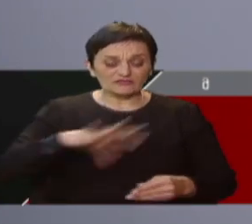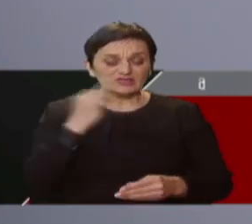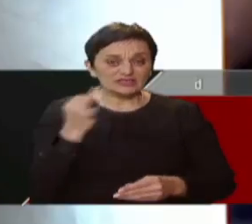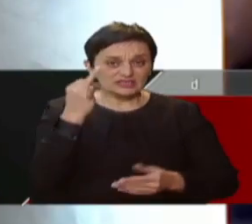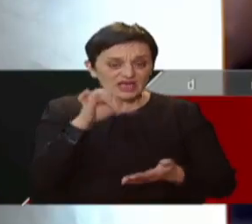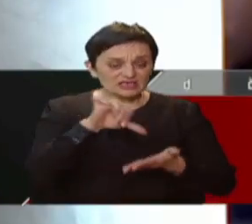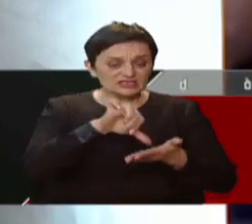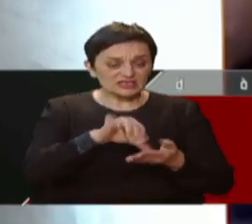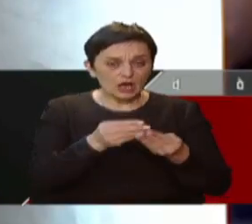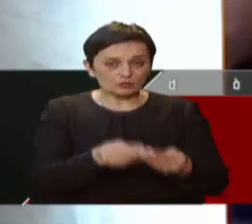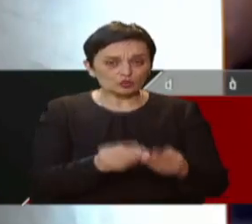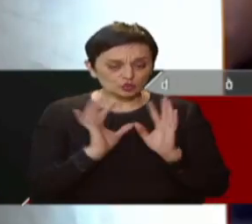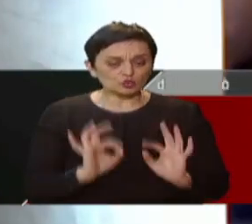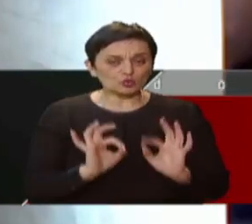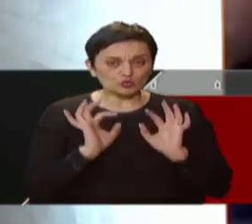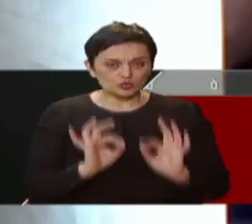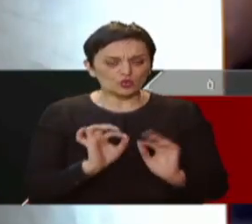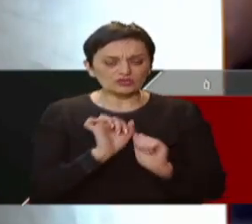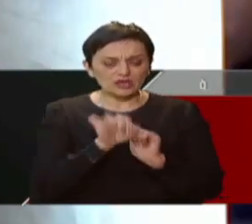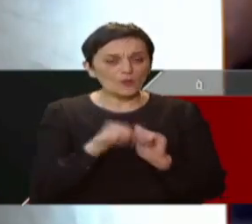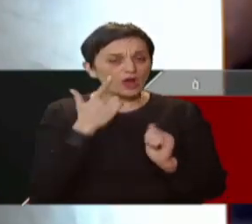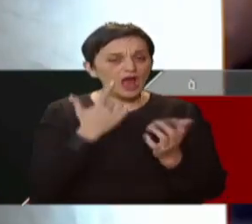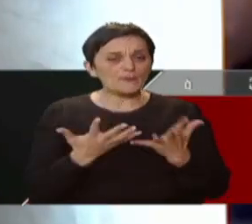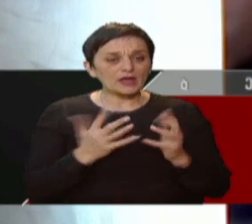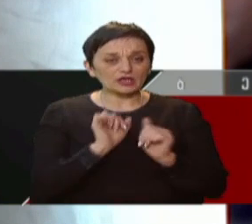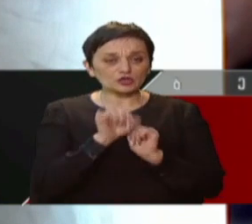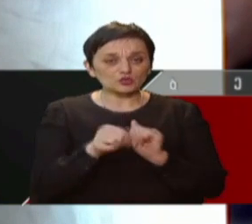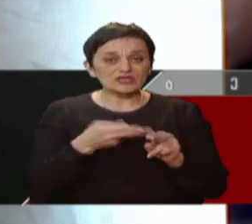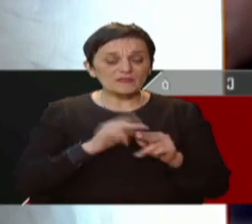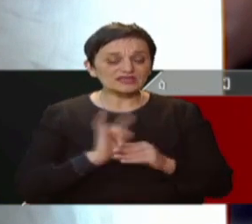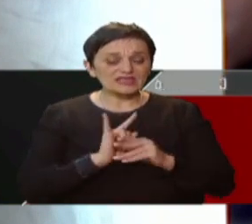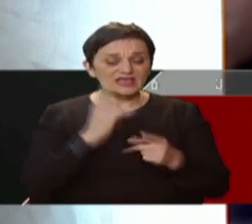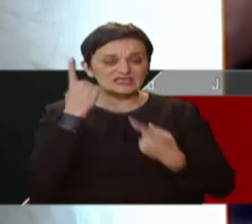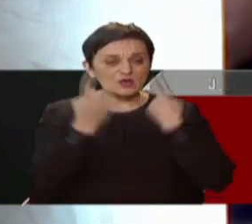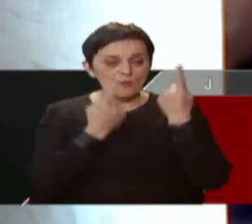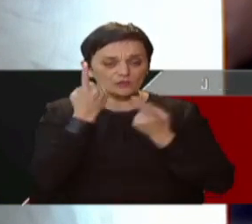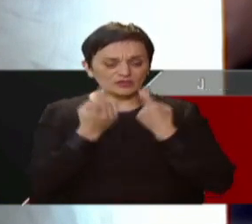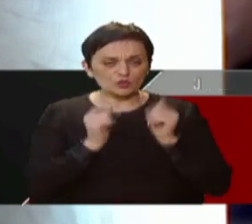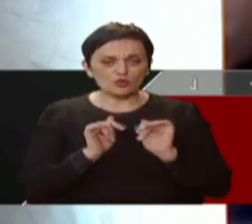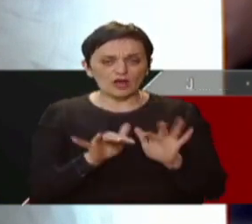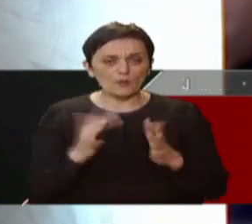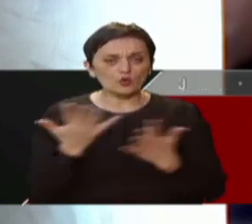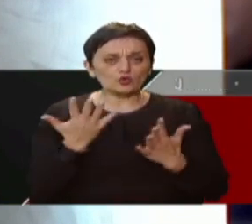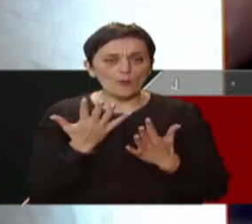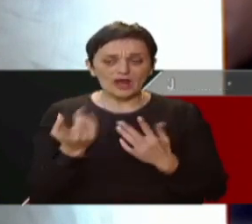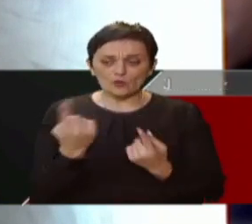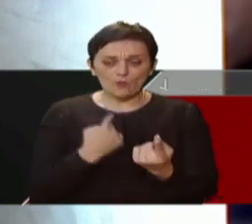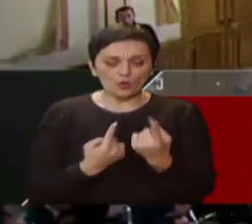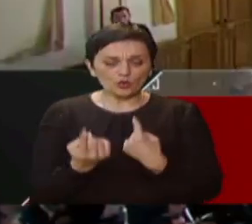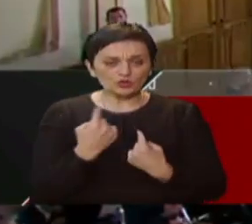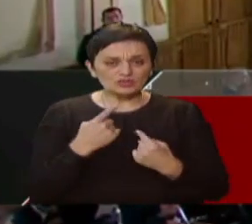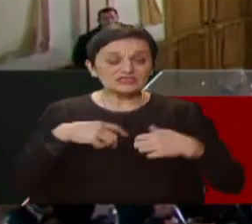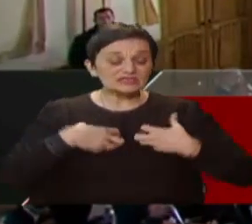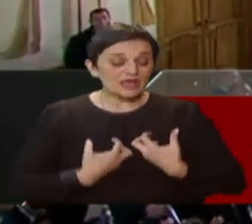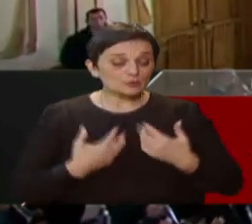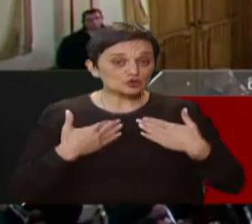vi, da, sorad gavum claudet, efectivat gavum claudet, timp dezinformație cu campania, s-romelis, Moidini baram holut. Samsung